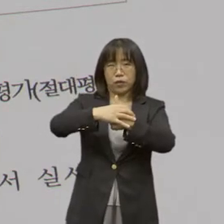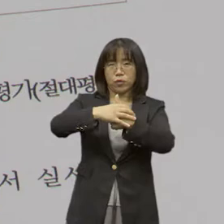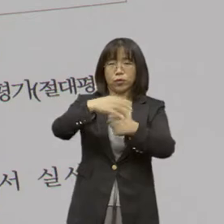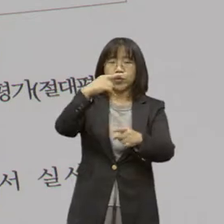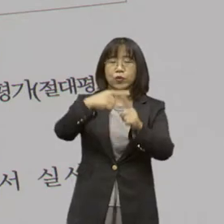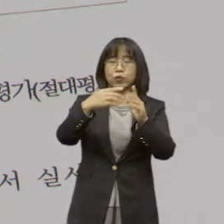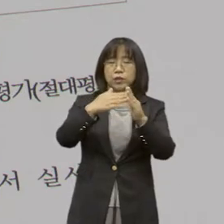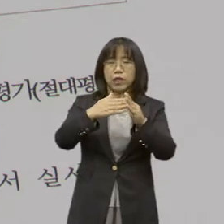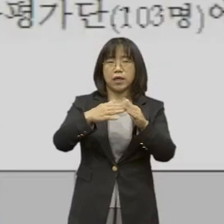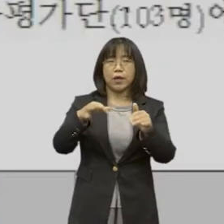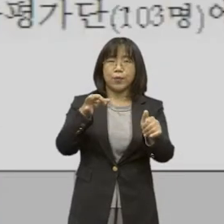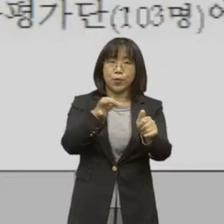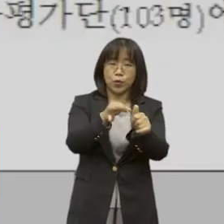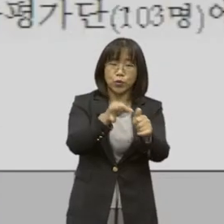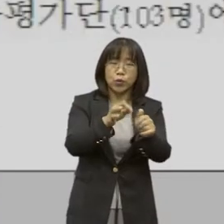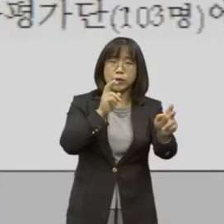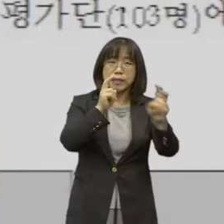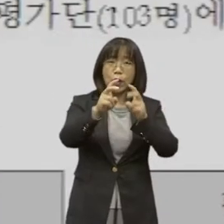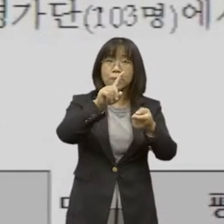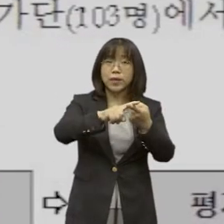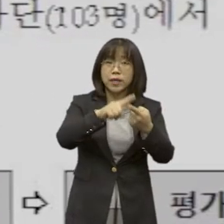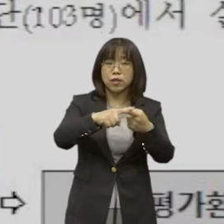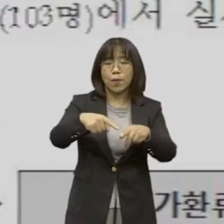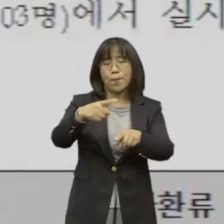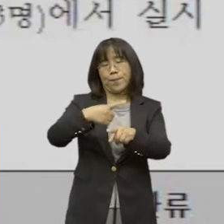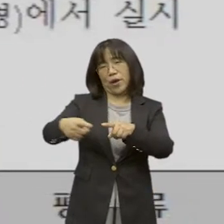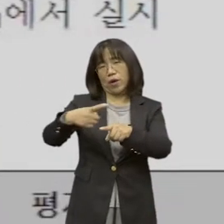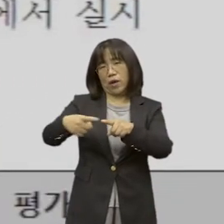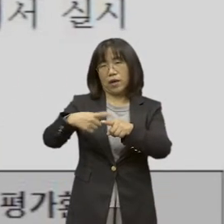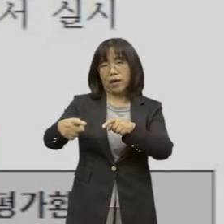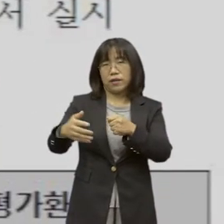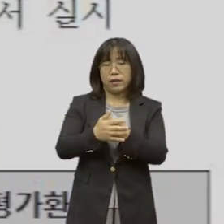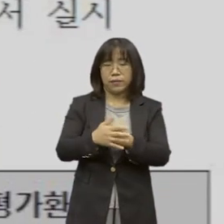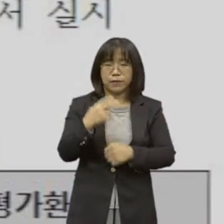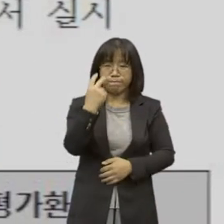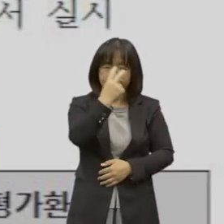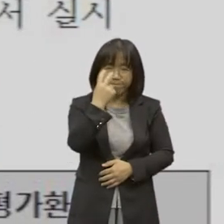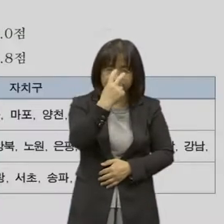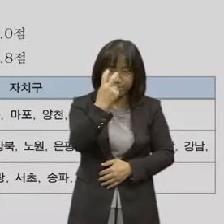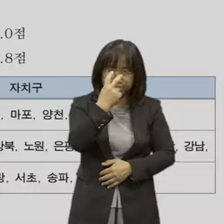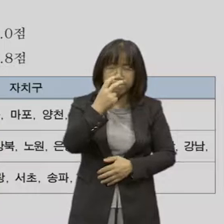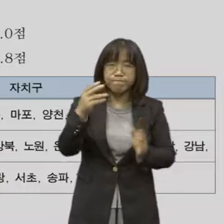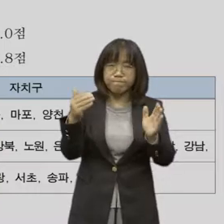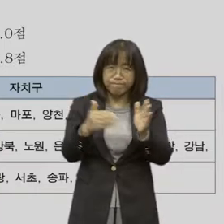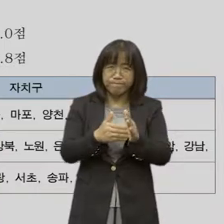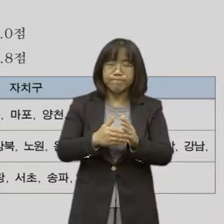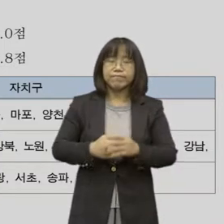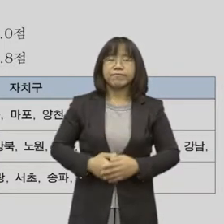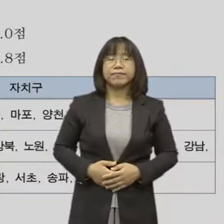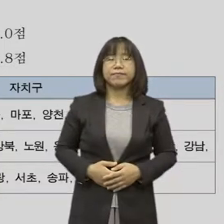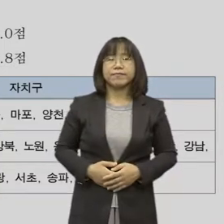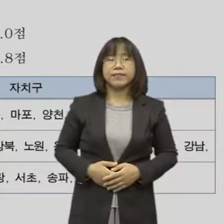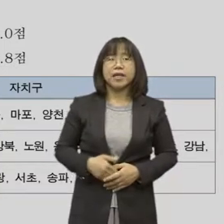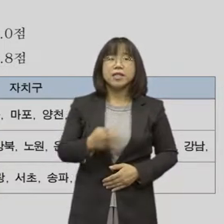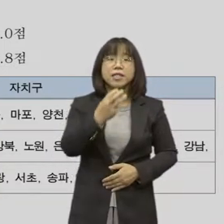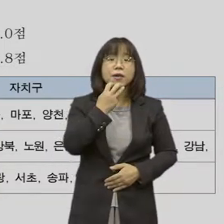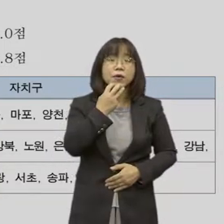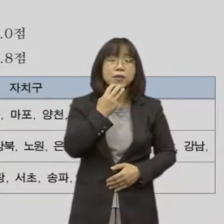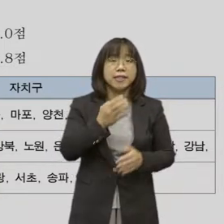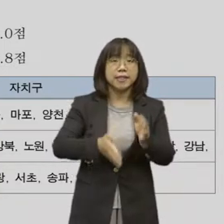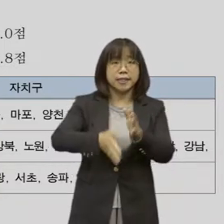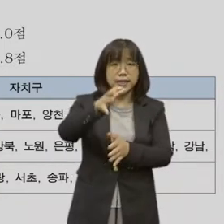등을 평가하는 것으로 중앙부처와 평가위원들의 합동 검증을 거쳐 평가하고 있습니다.